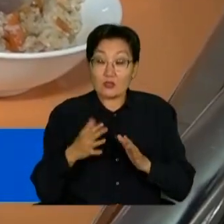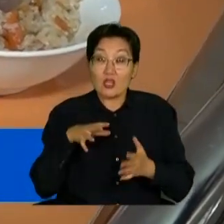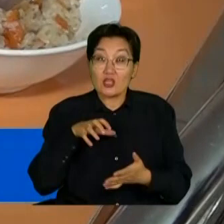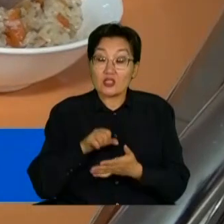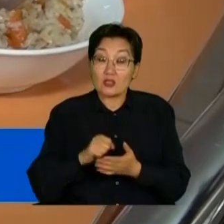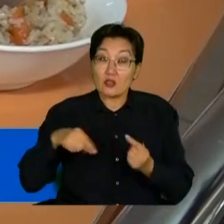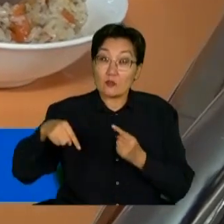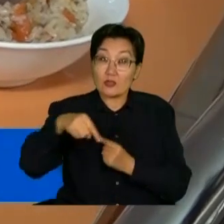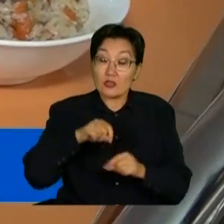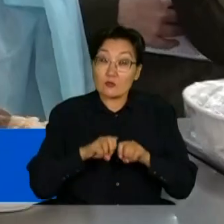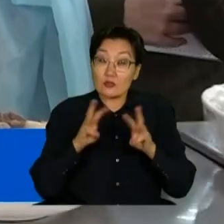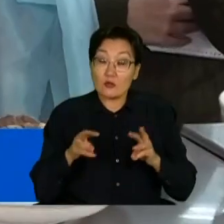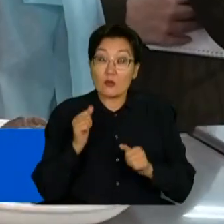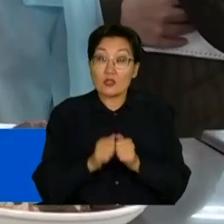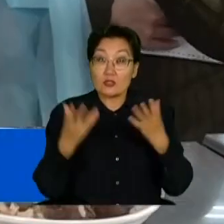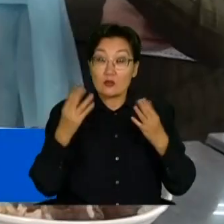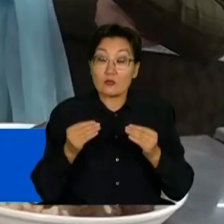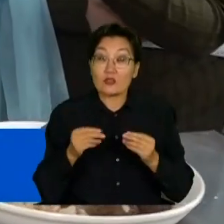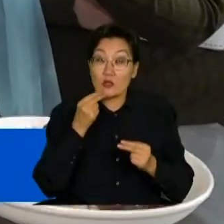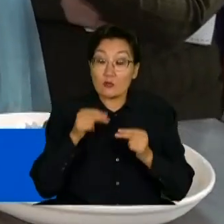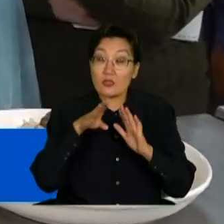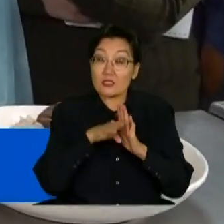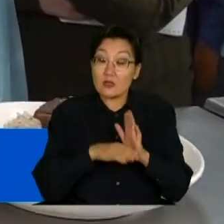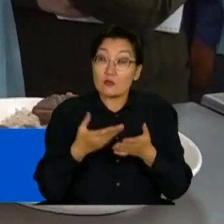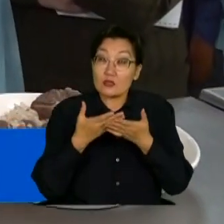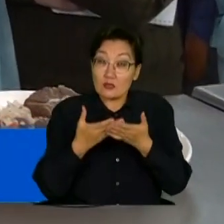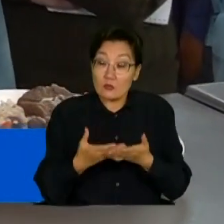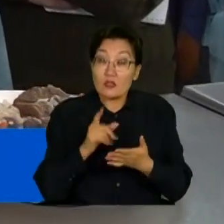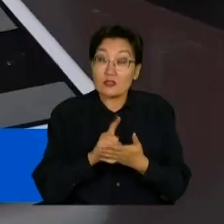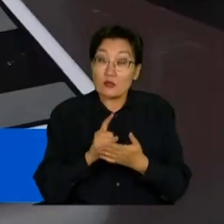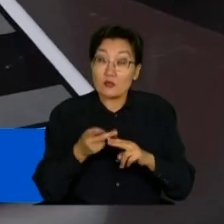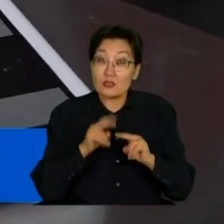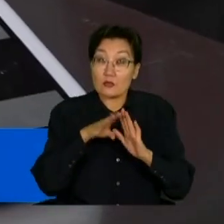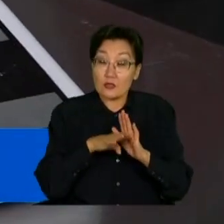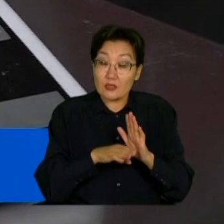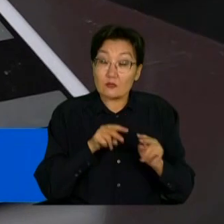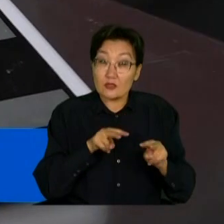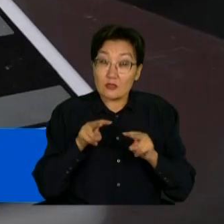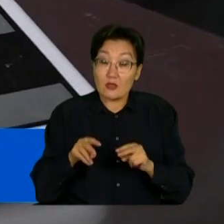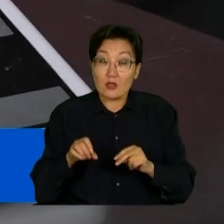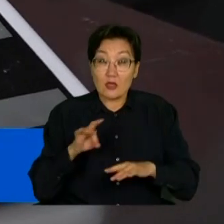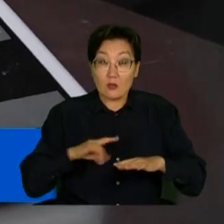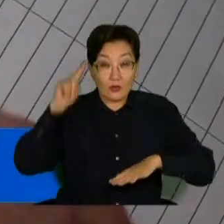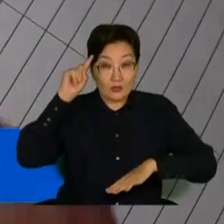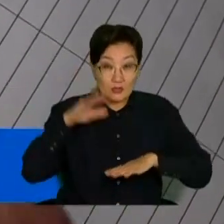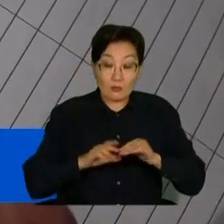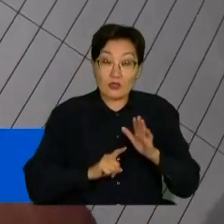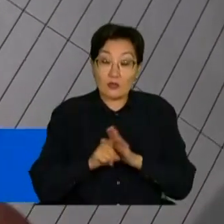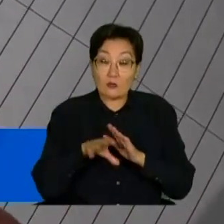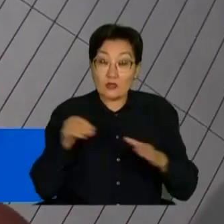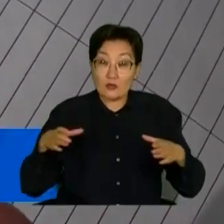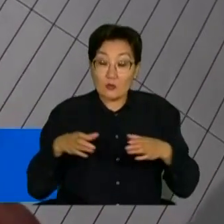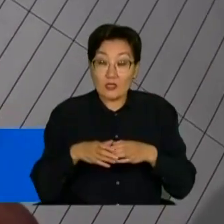жалғалушы қамтамасыз етеді. Олар күнбегін ас мәзірін ұсынуға міндетті десек, сол мәзірді қадағалау аудан әкімдігінен бастап мәслихат депутаттары,